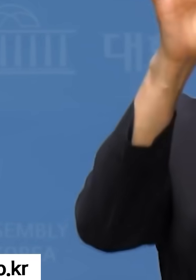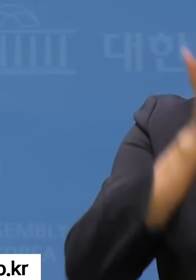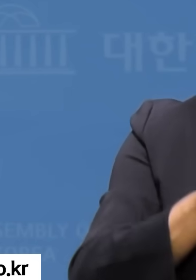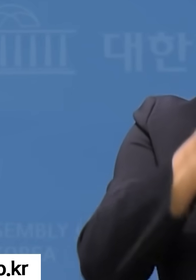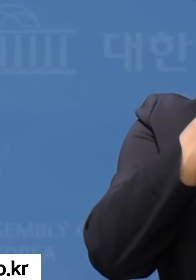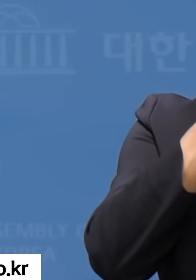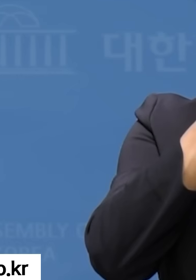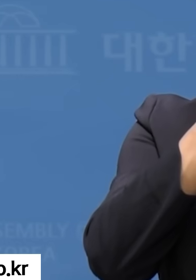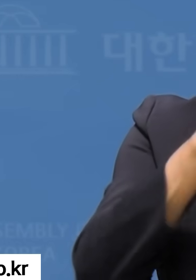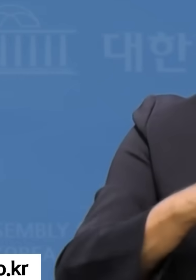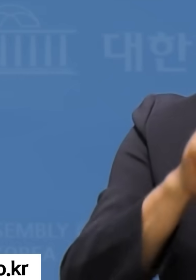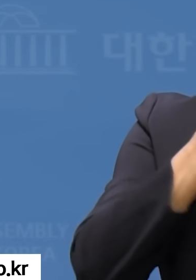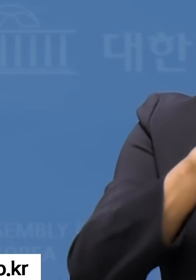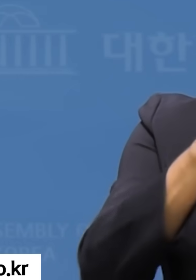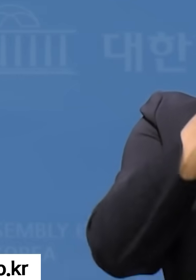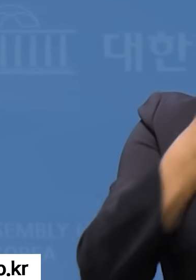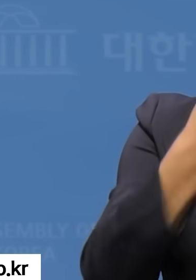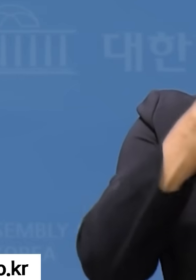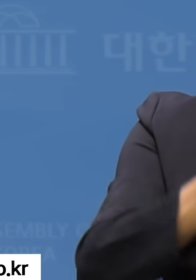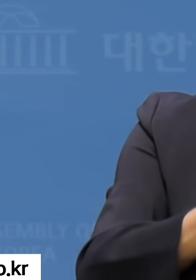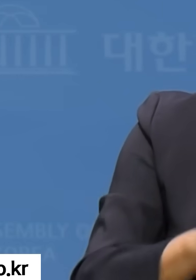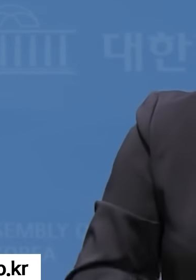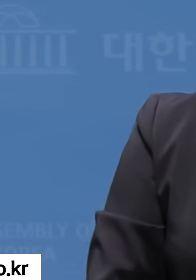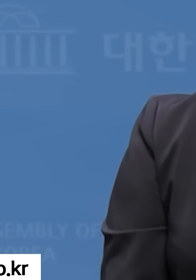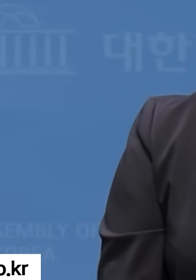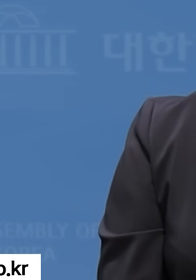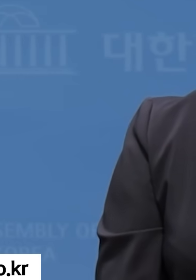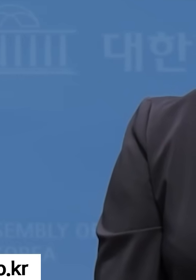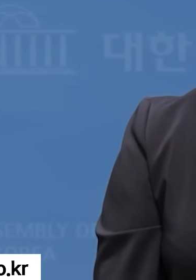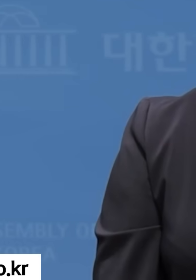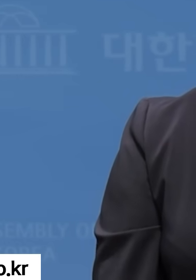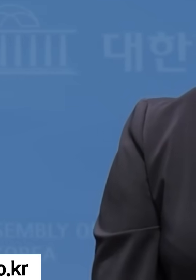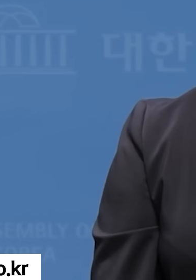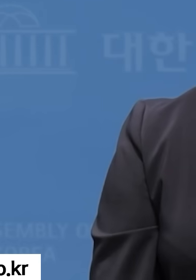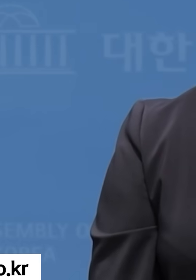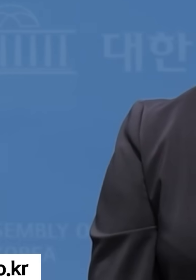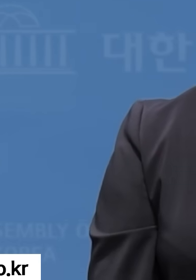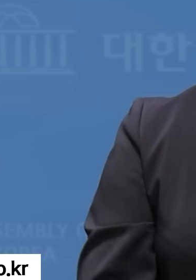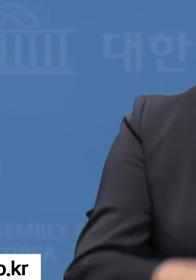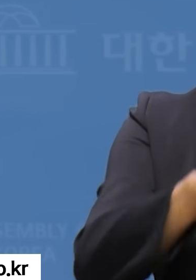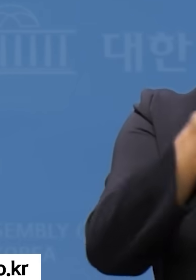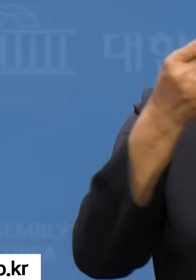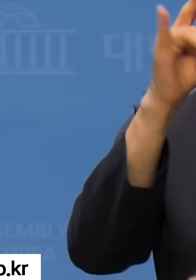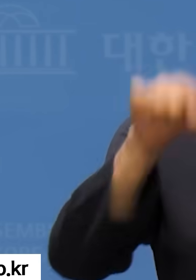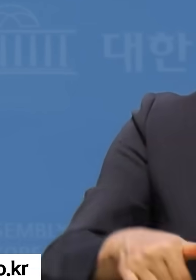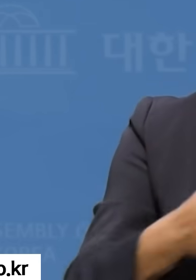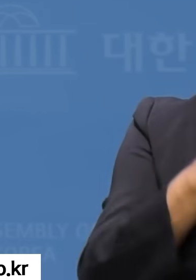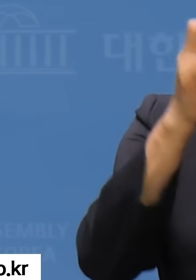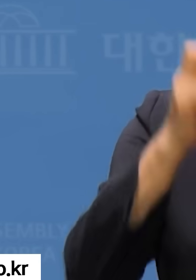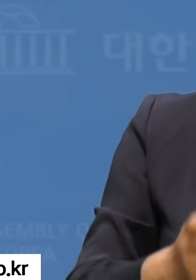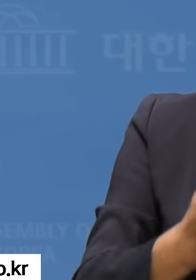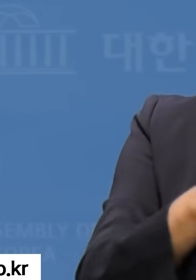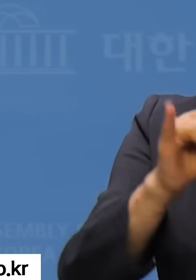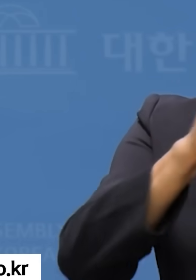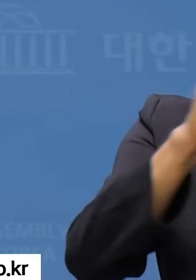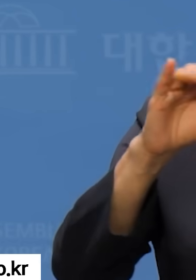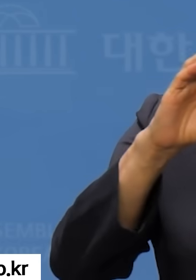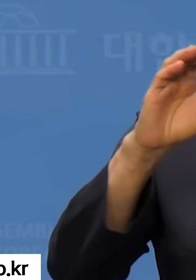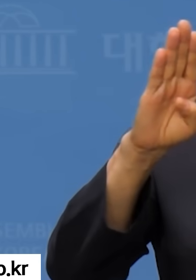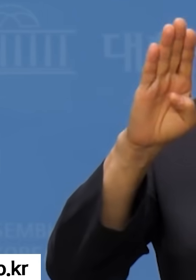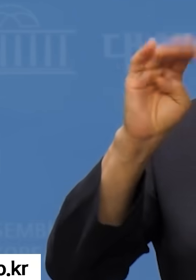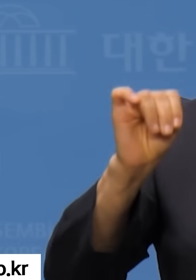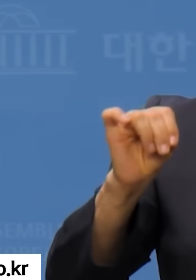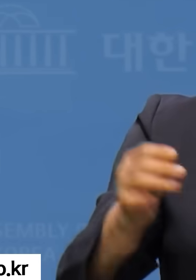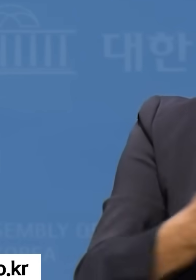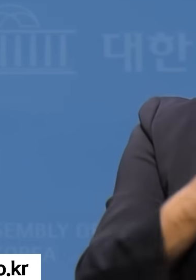한 것처럼 말하니 기가 막힐 노릇입니다. 북한의 핵미사일은 ICBM급으로